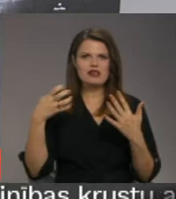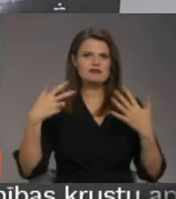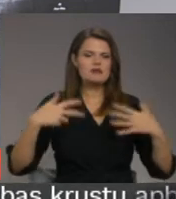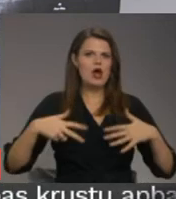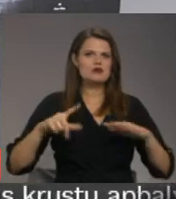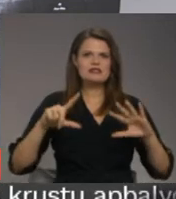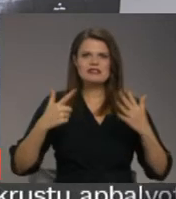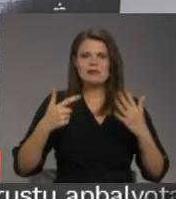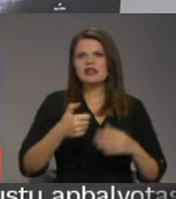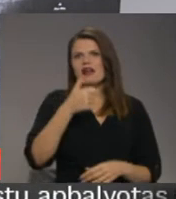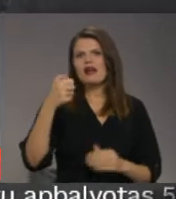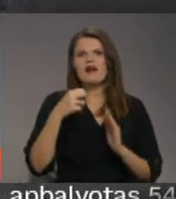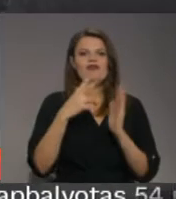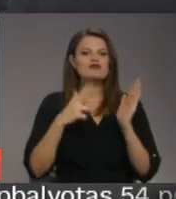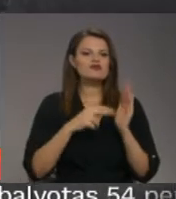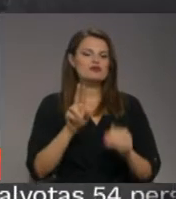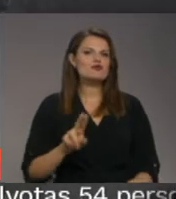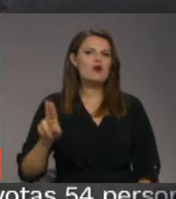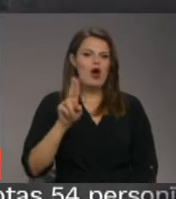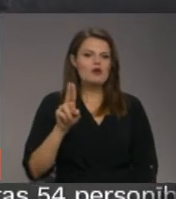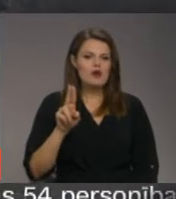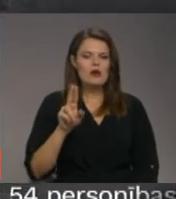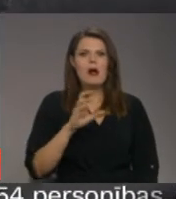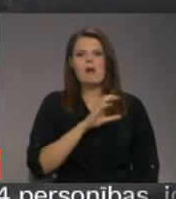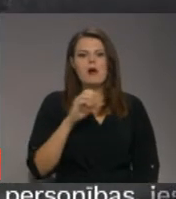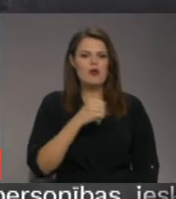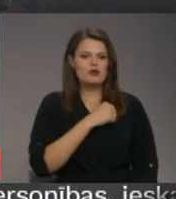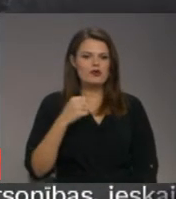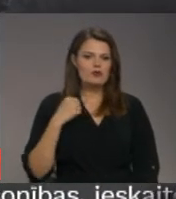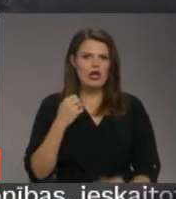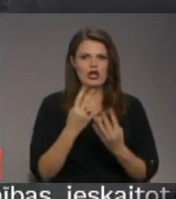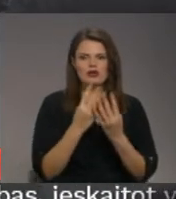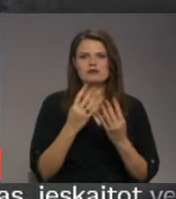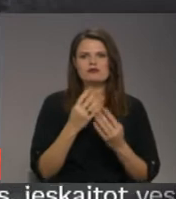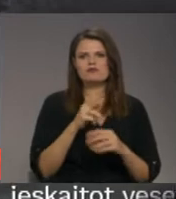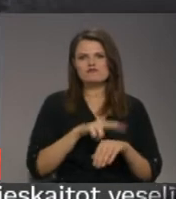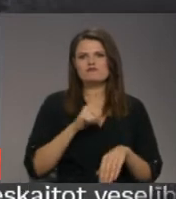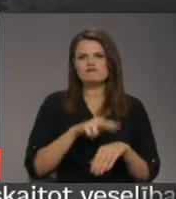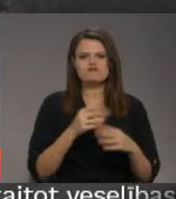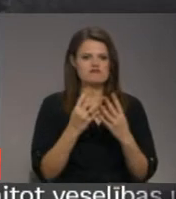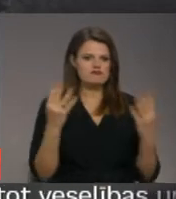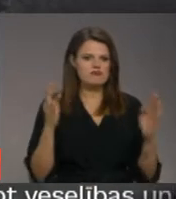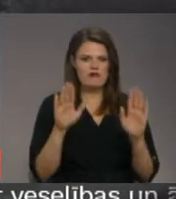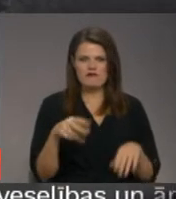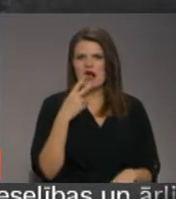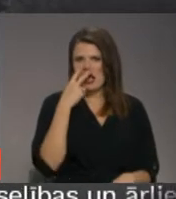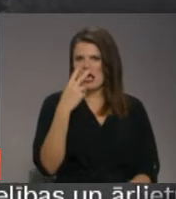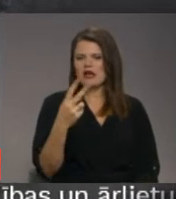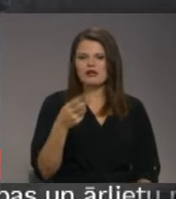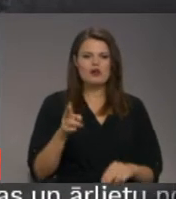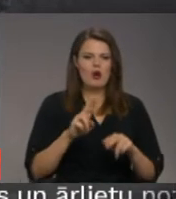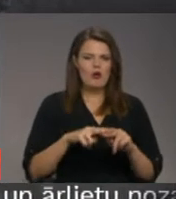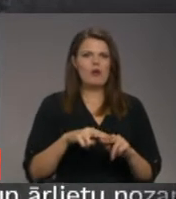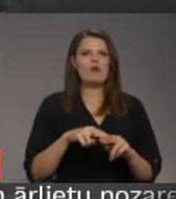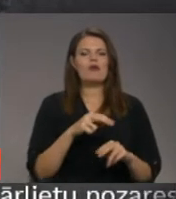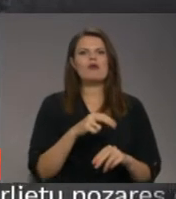1987. Gada 18. Novembris. Padomju miliču ķēdi var redzēt no liela attāluma, un šī ķēda,